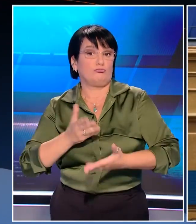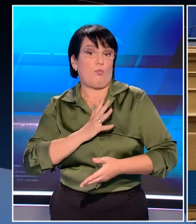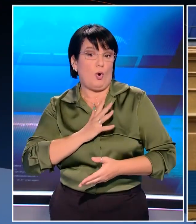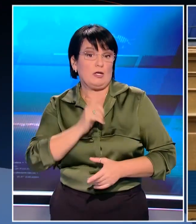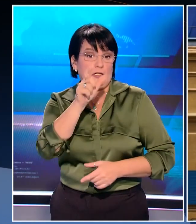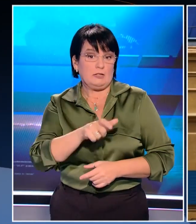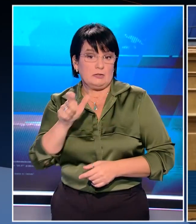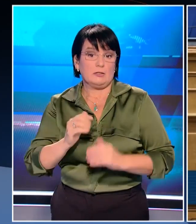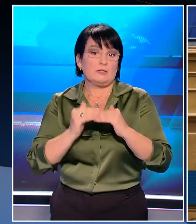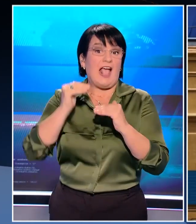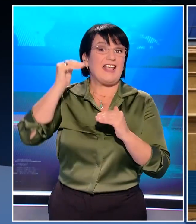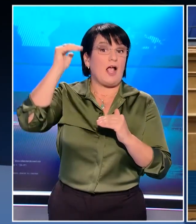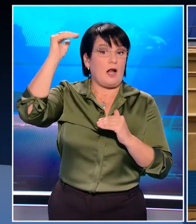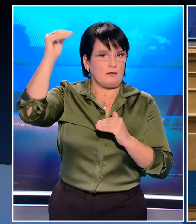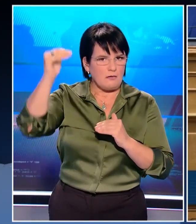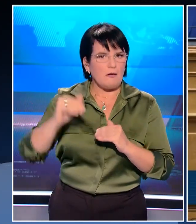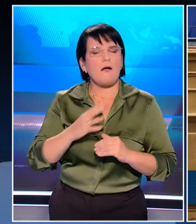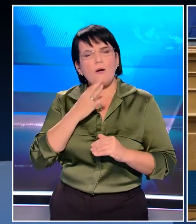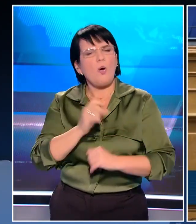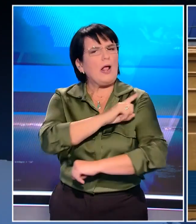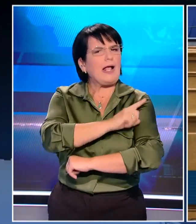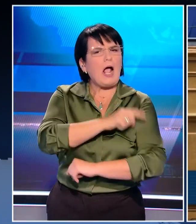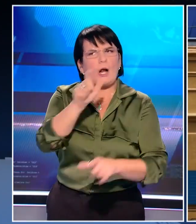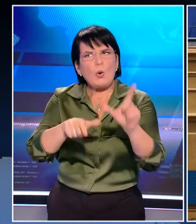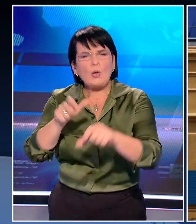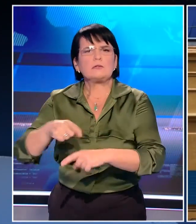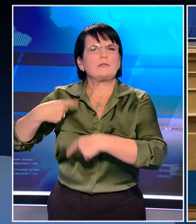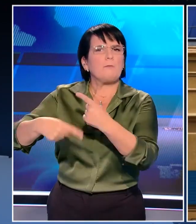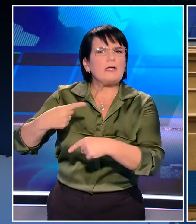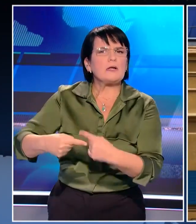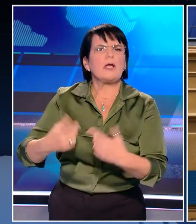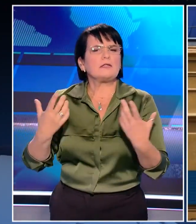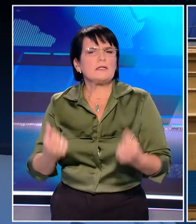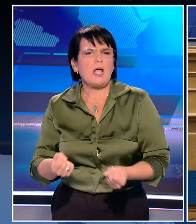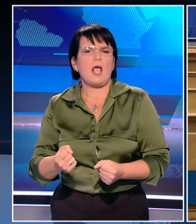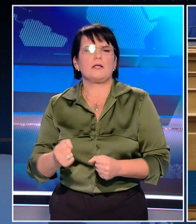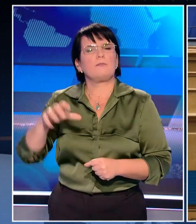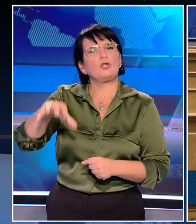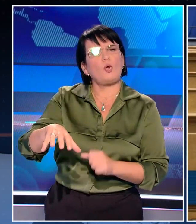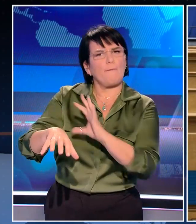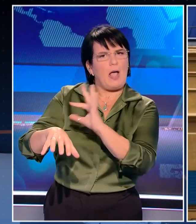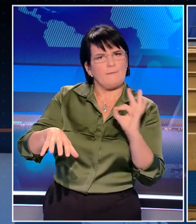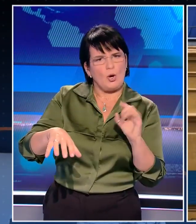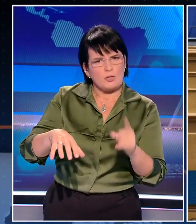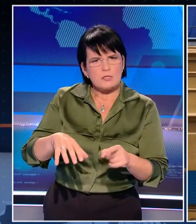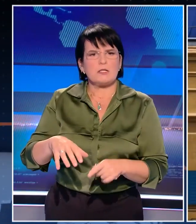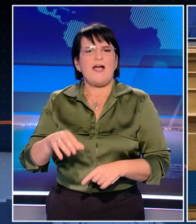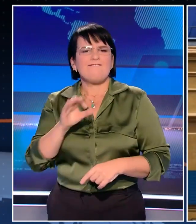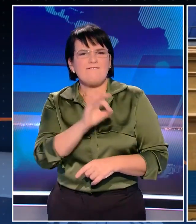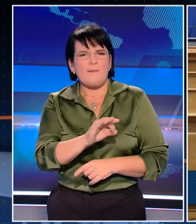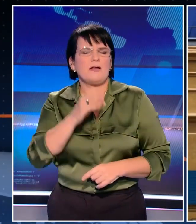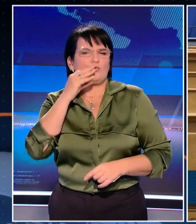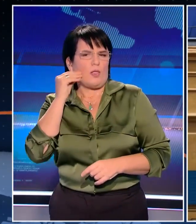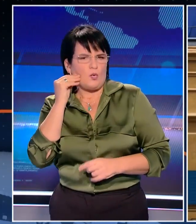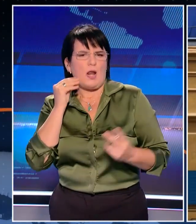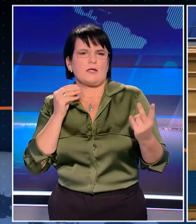την ιεραρχία να καθορίζεται από τις ικανότητες και την εμπειρία, πάντα σε σχέση με τον τομέα. Σωκράτης Φάμελος και Νίκος